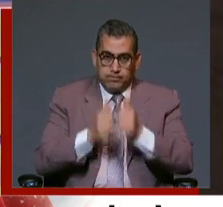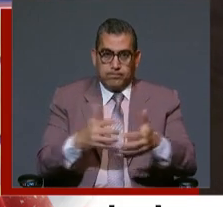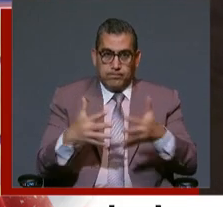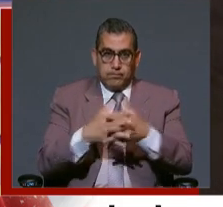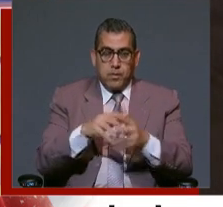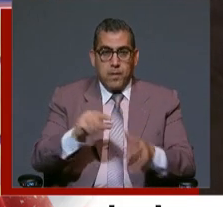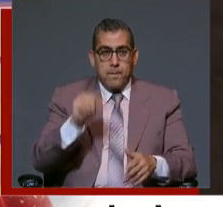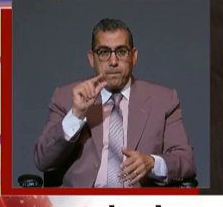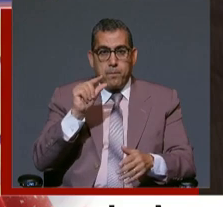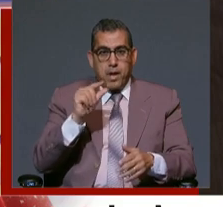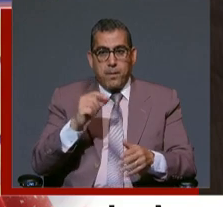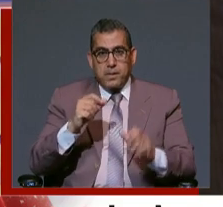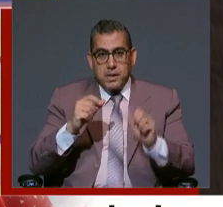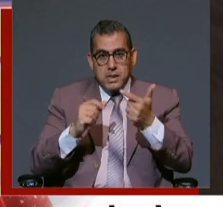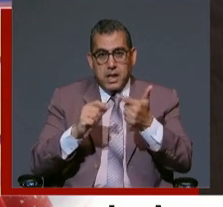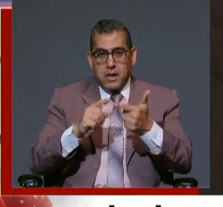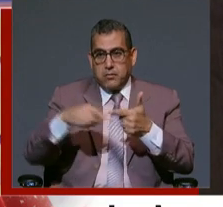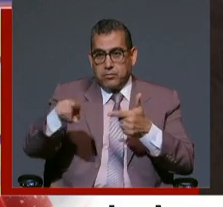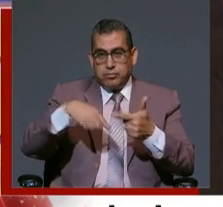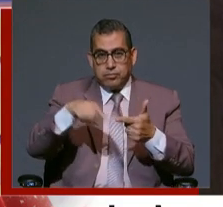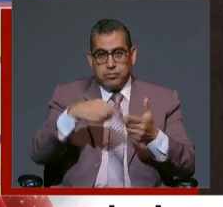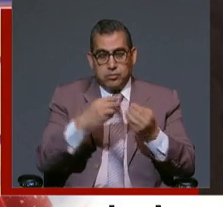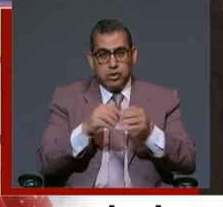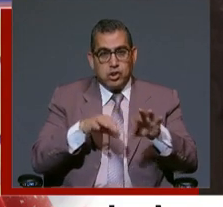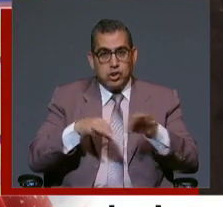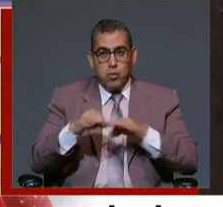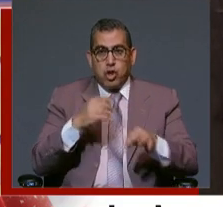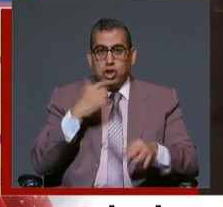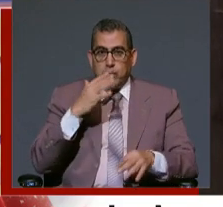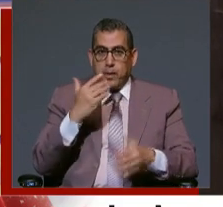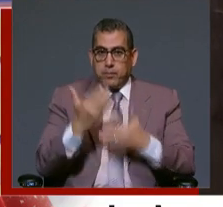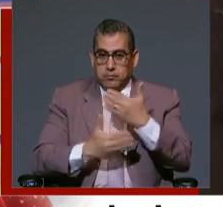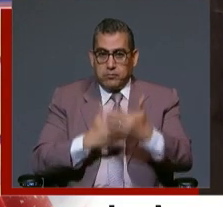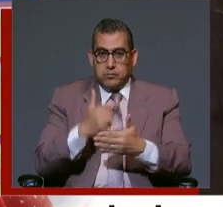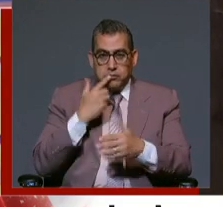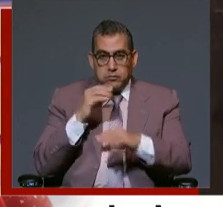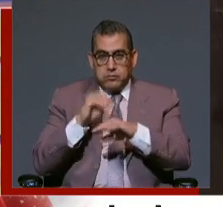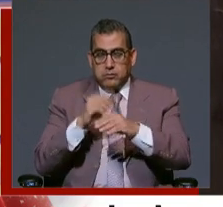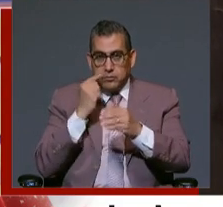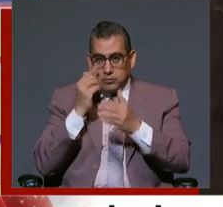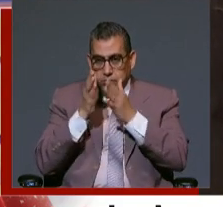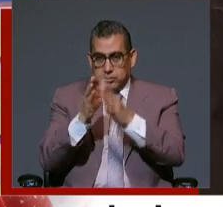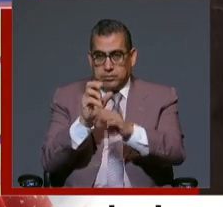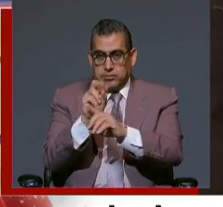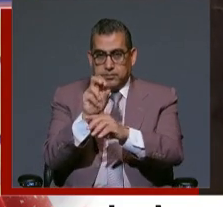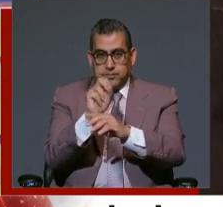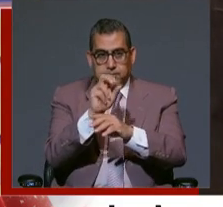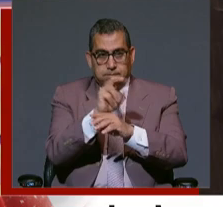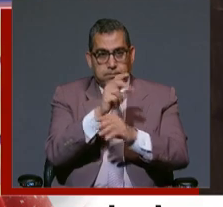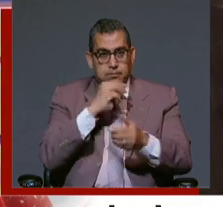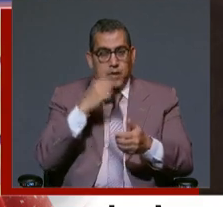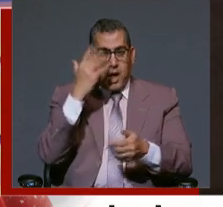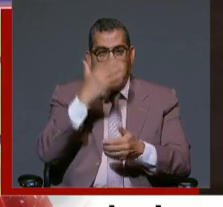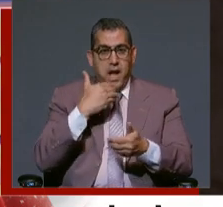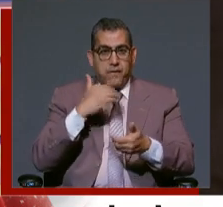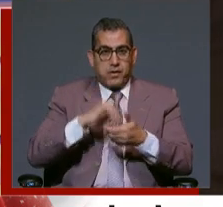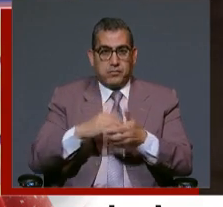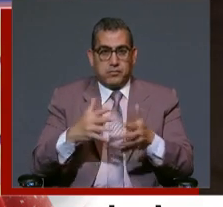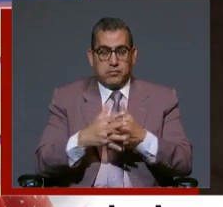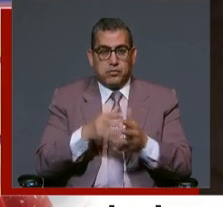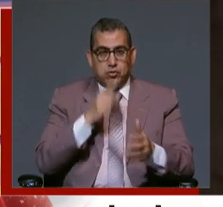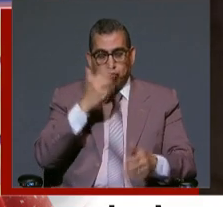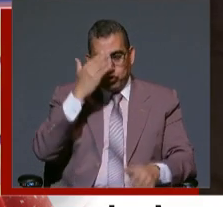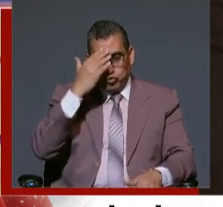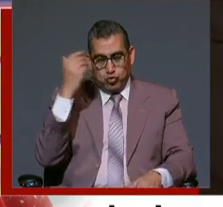البرامج الثنائية والدبلوماسية الشبابية الحقيقة احنا بنوجهها بشكل كبير للتعامل في القارة الافريقية. شكرا